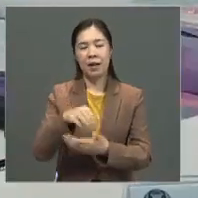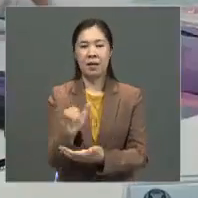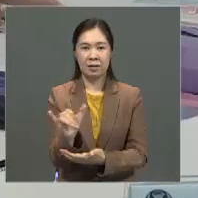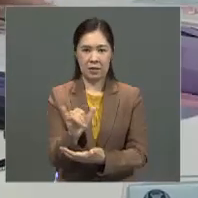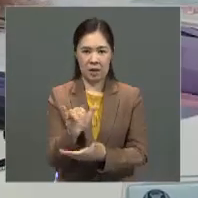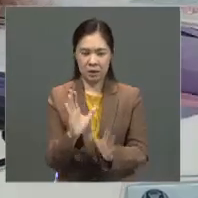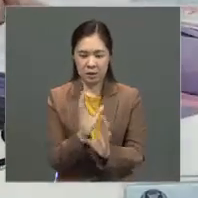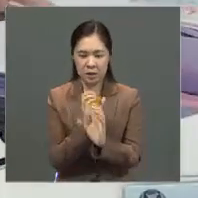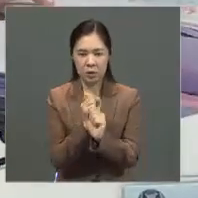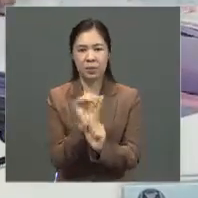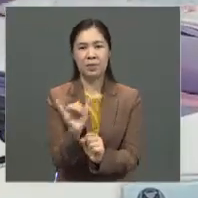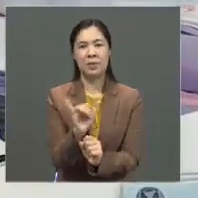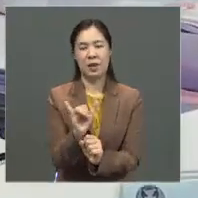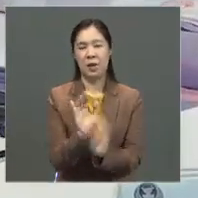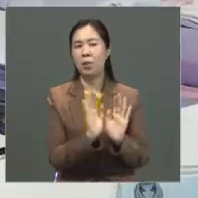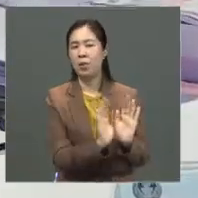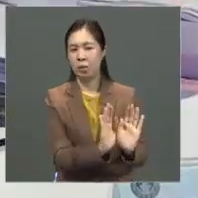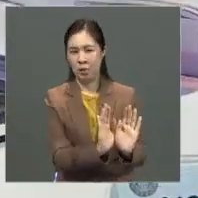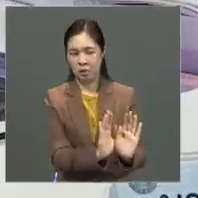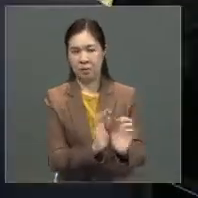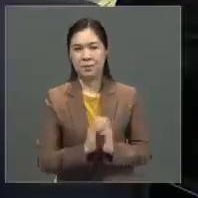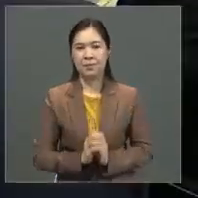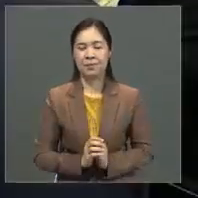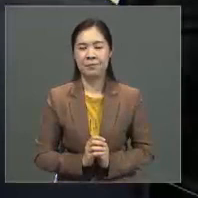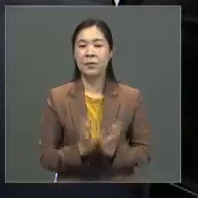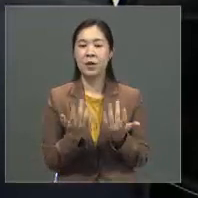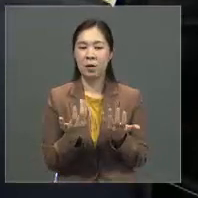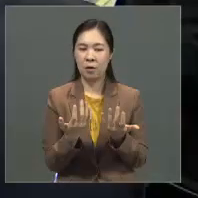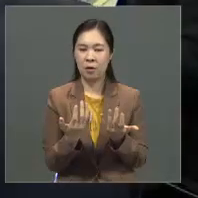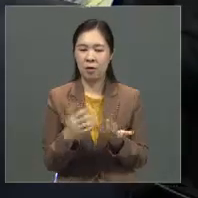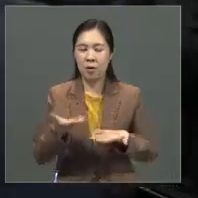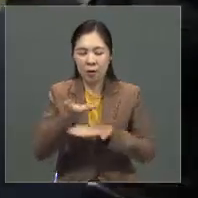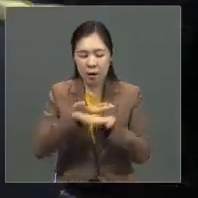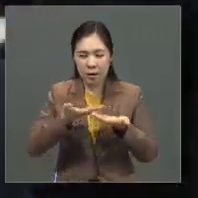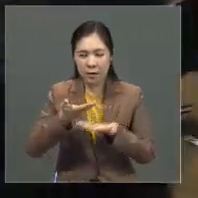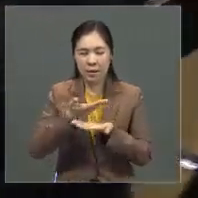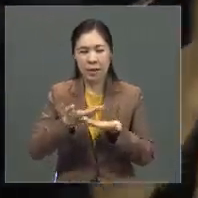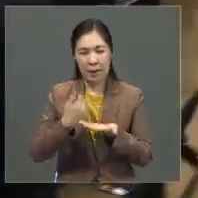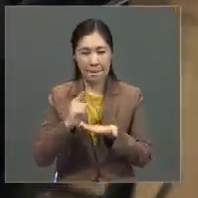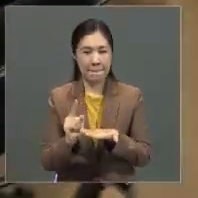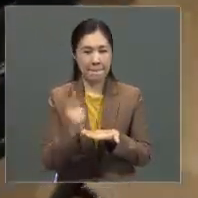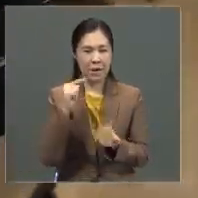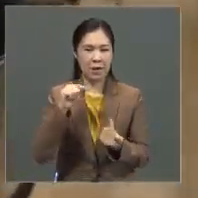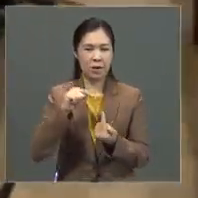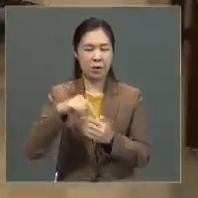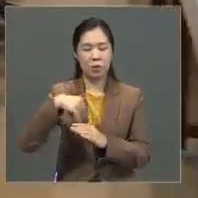คือยังไม่ได้ข้อสรุปเขาบอกว่าขอแขวนเอาไว้ก่อนคาดว่าจะหยิบกลับมาหารือกันอีกครั้งในช่วง